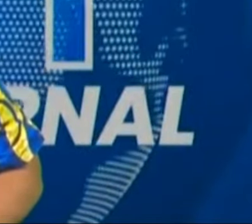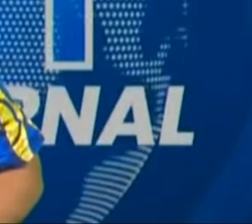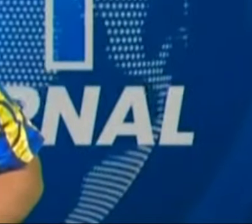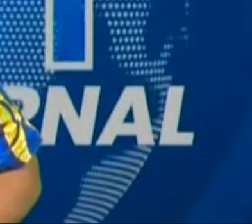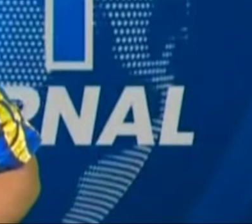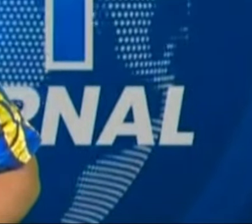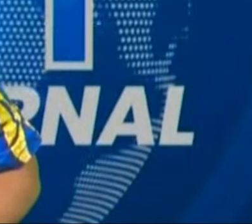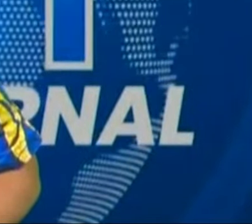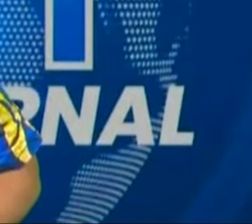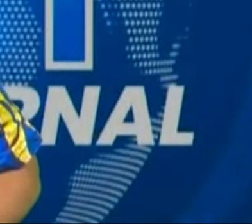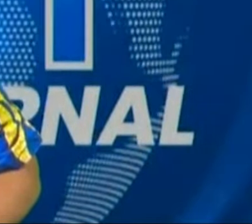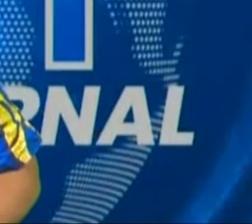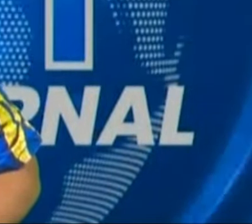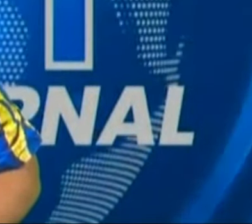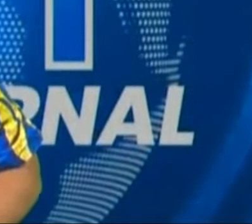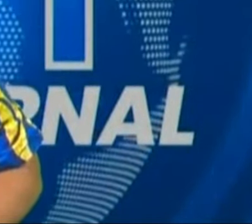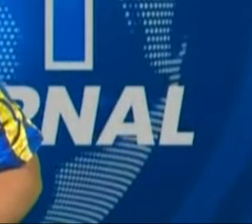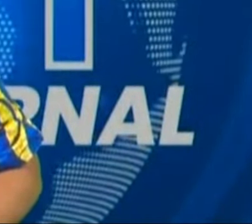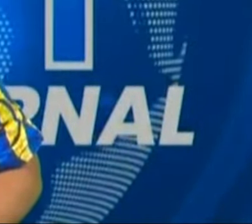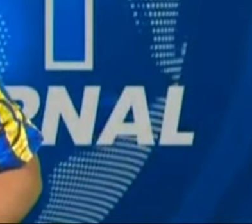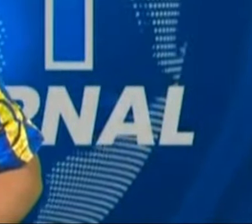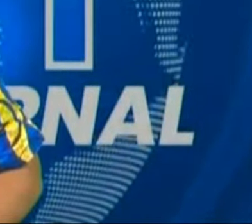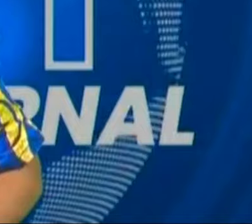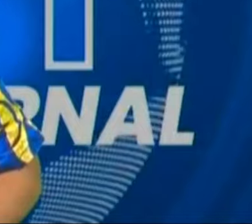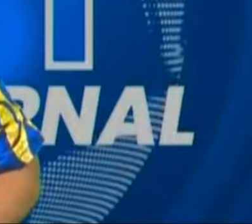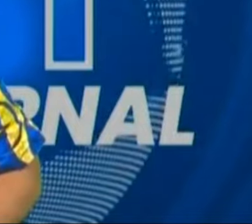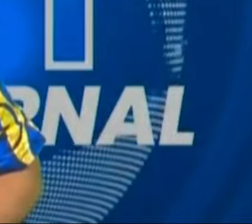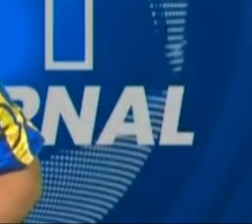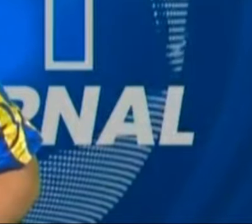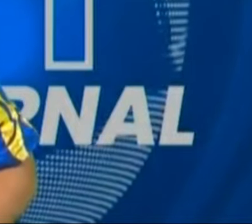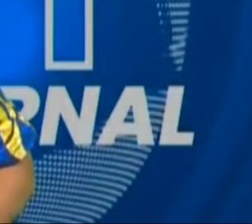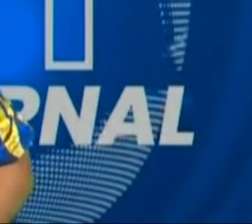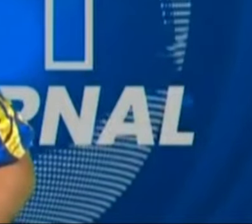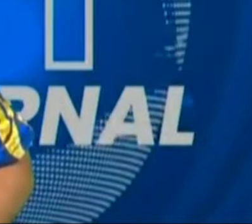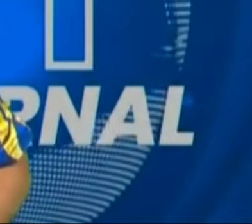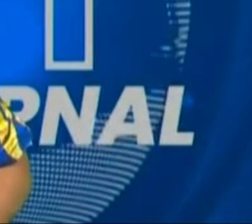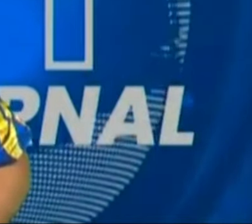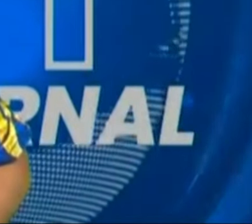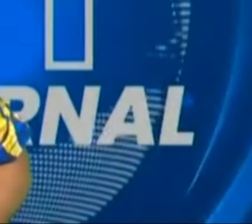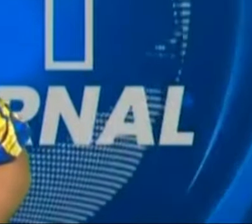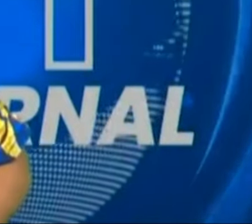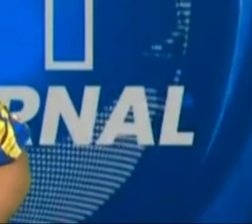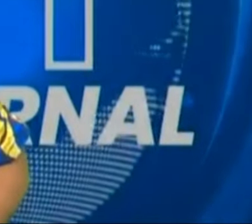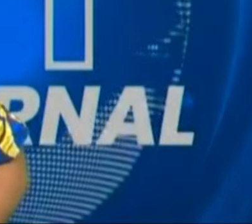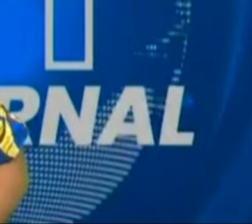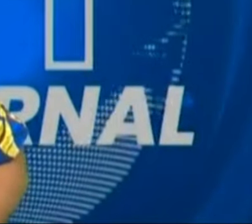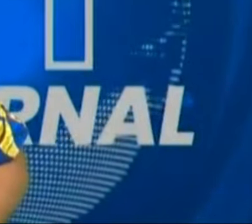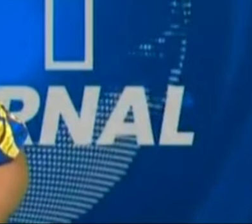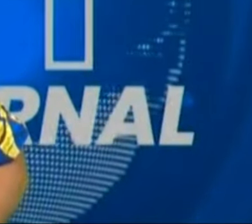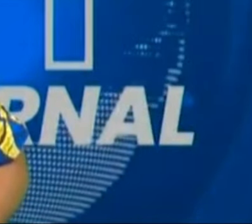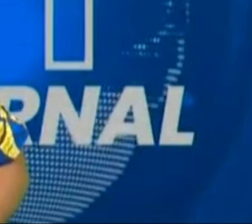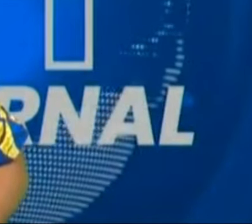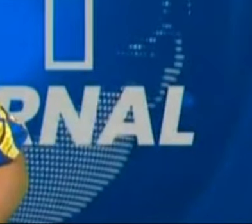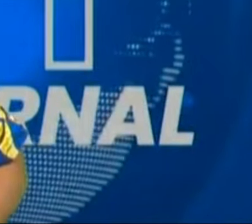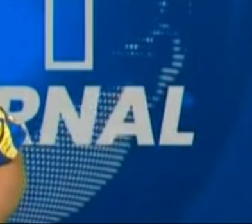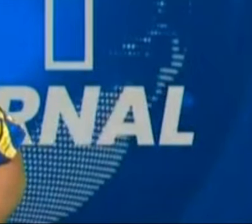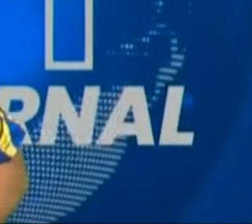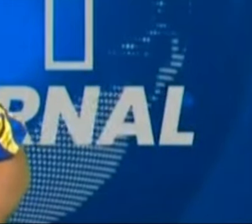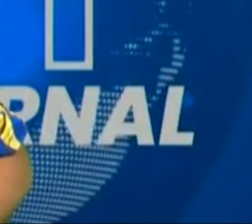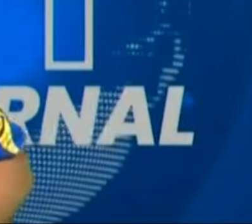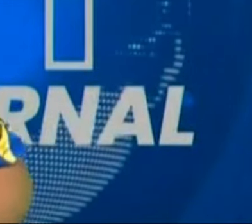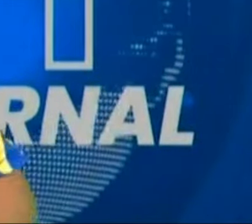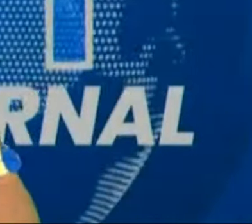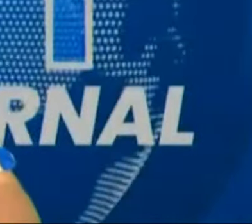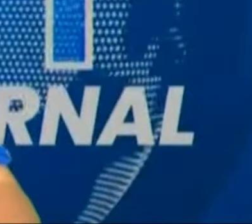désengorger les parties sud-est et sud-ouest de la capitale congolaise le chef de l'état de la RDC Félix Antoine tisekedi tilombo